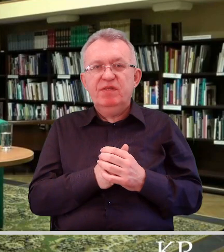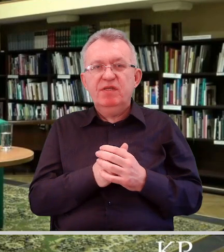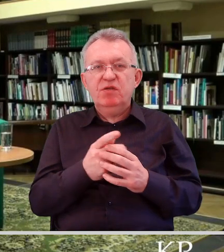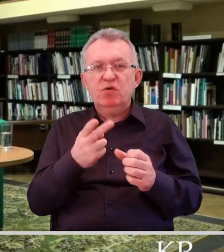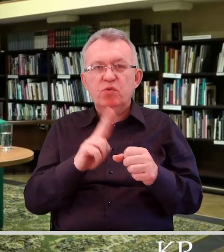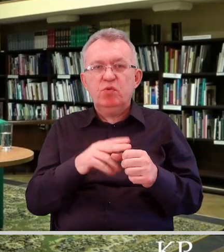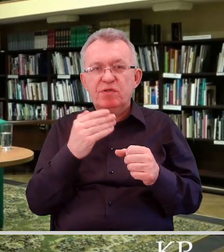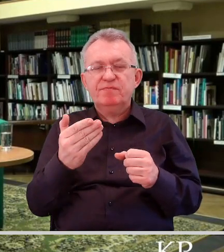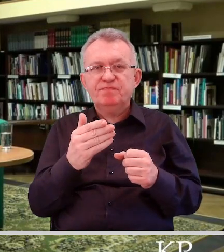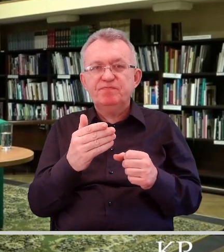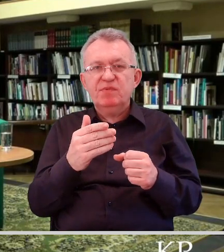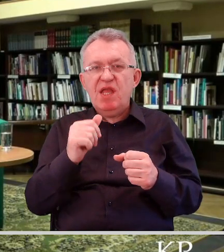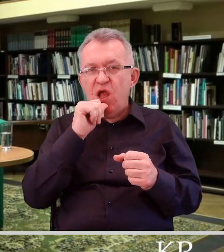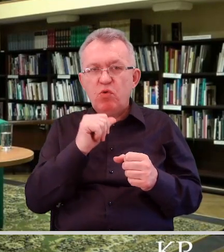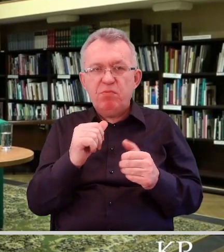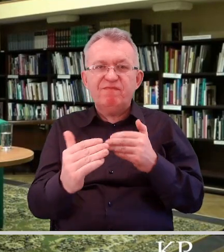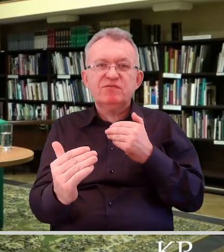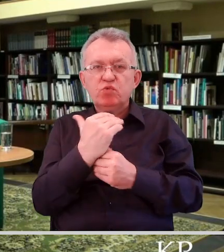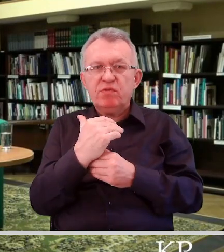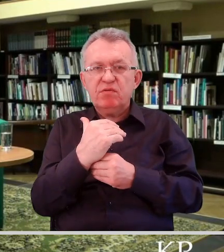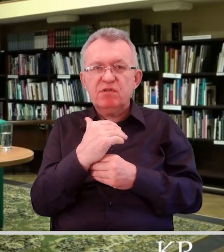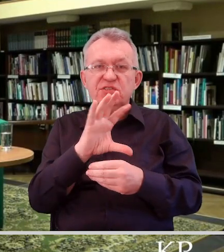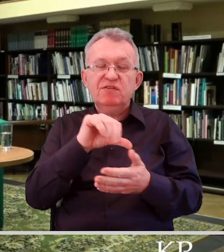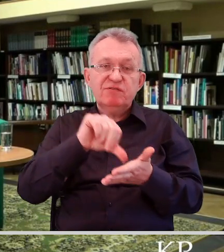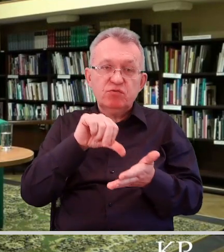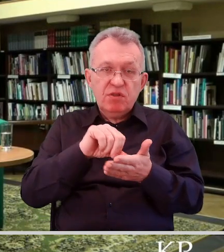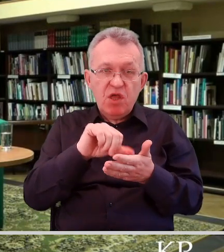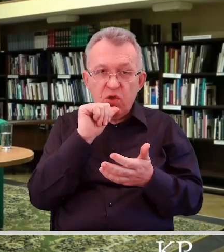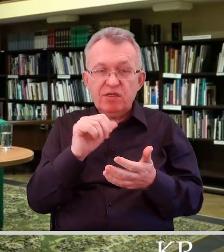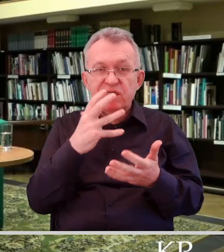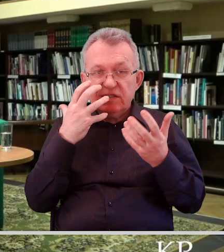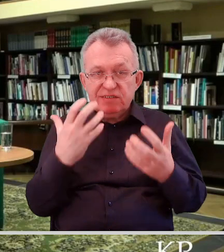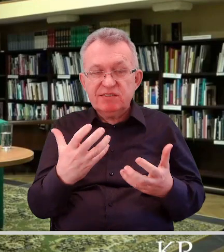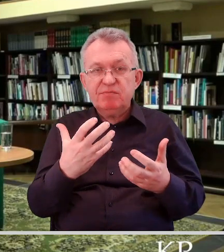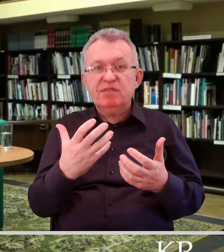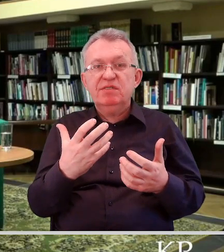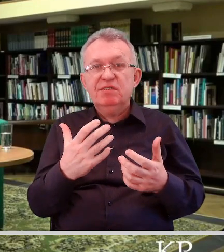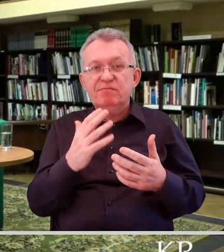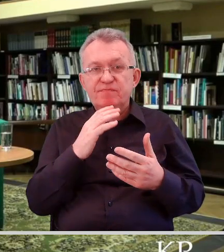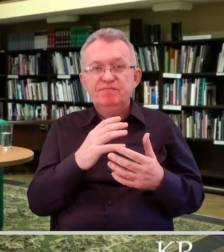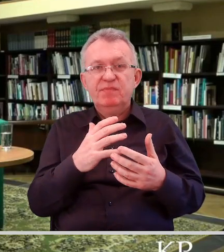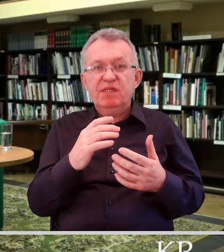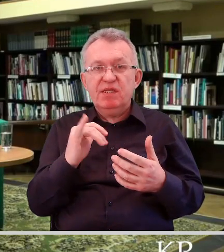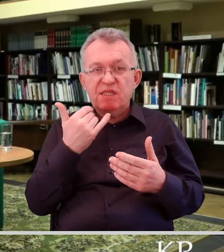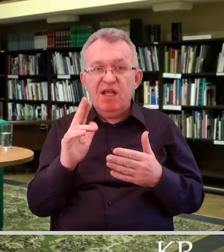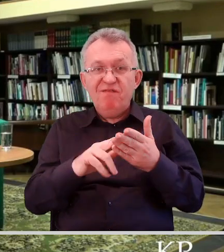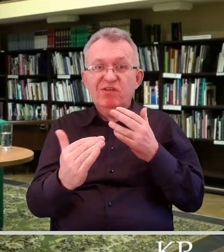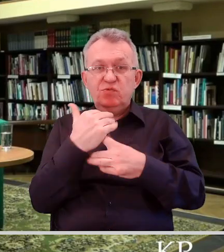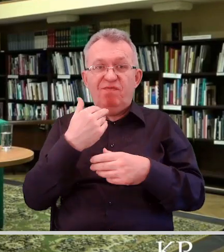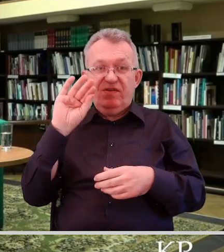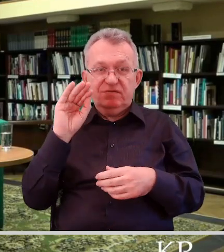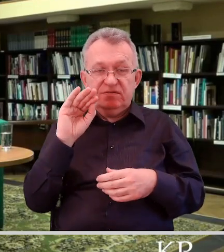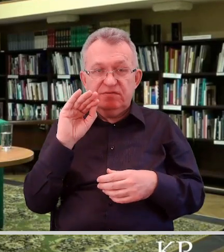który w Europie Wschodniej jednak jest, czy środkowo-wschodniej, jak się chcemy my określać czasem, ale im bardziej na wschód, tym